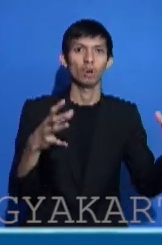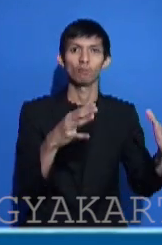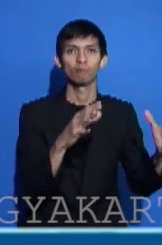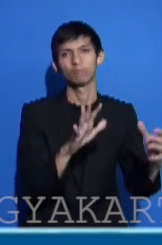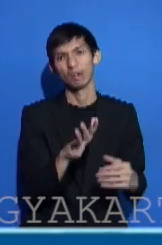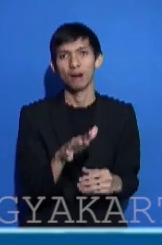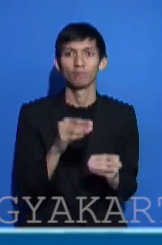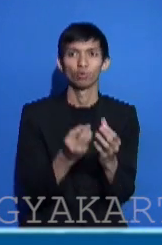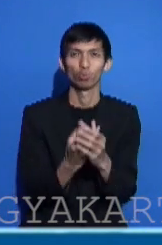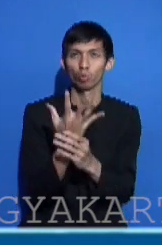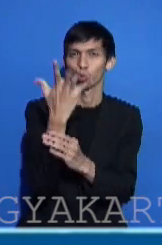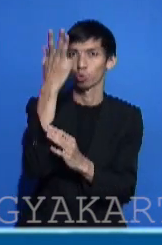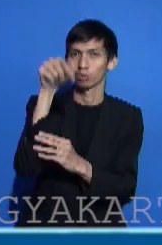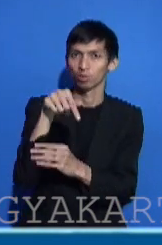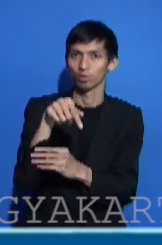tua